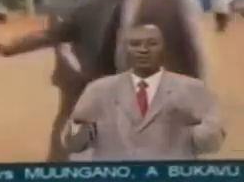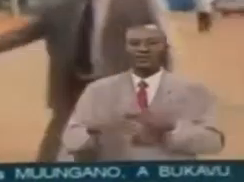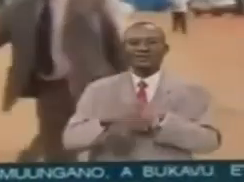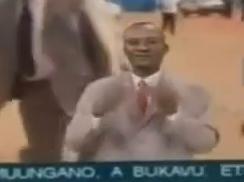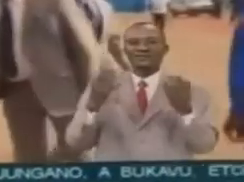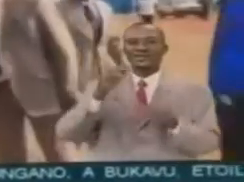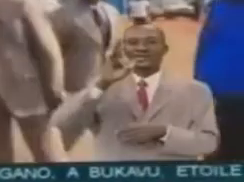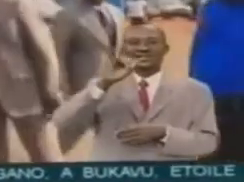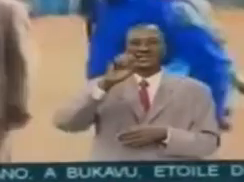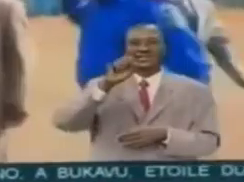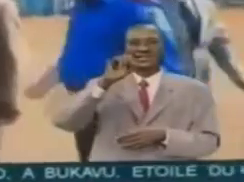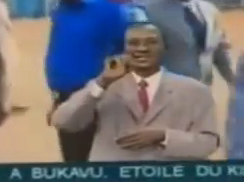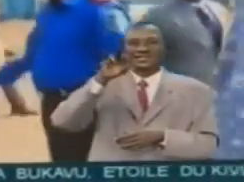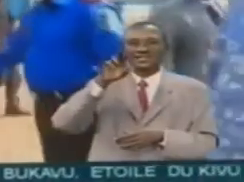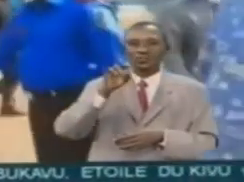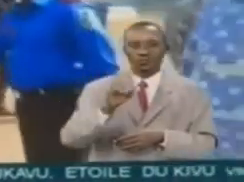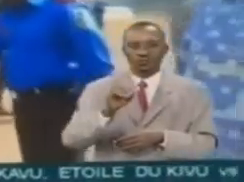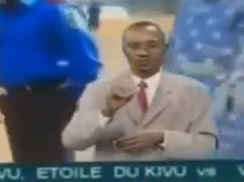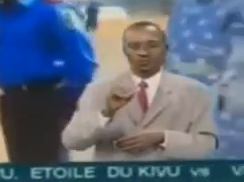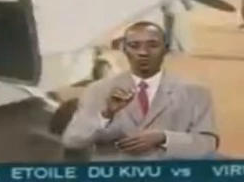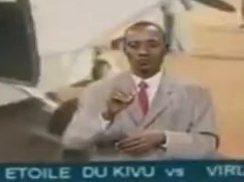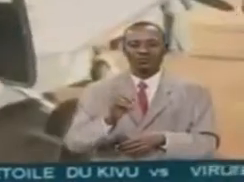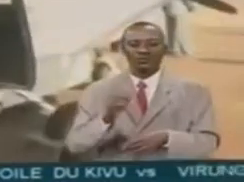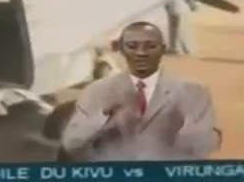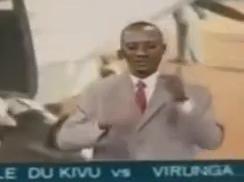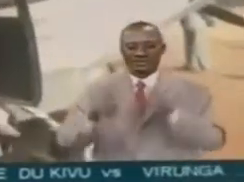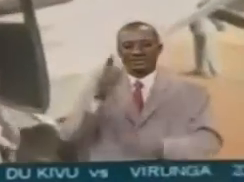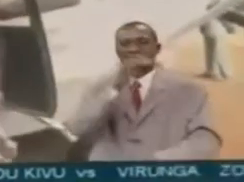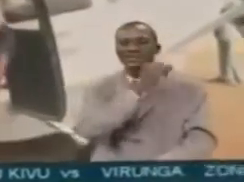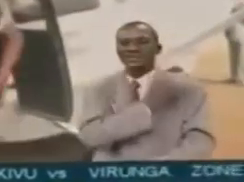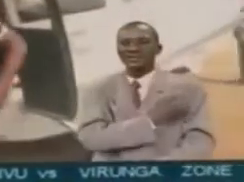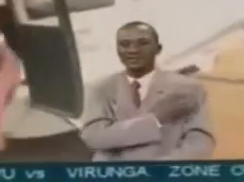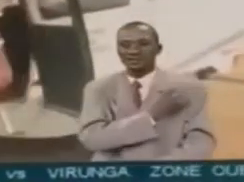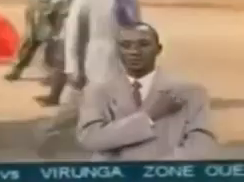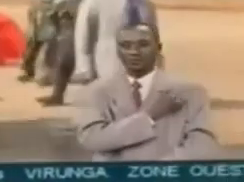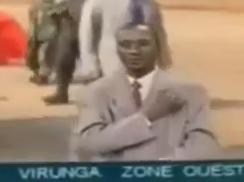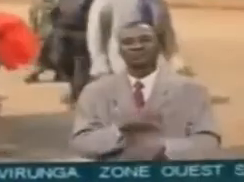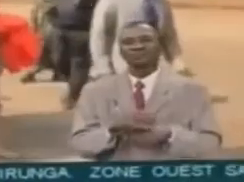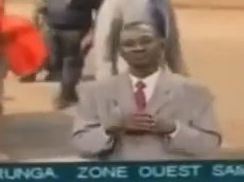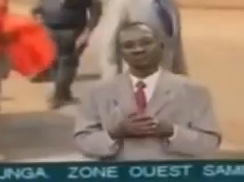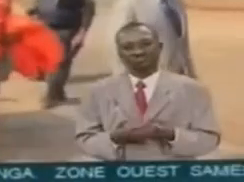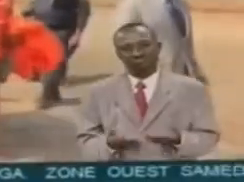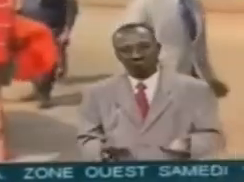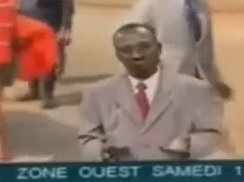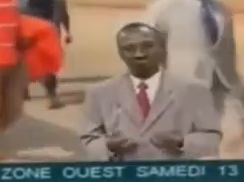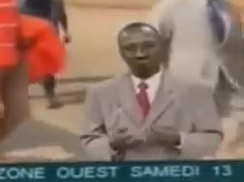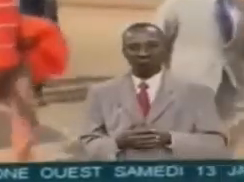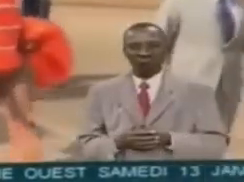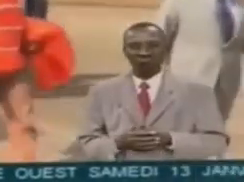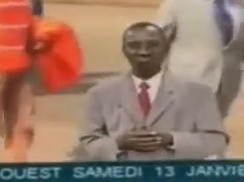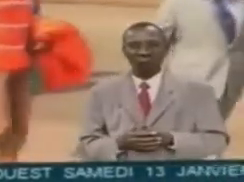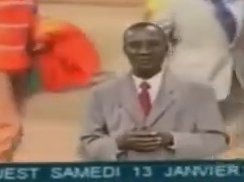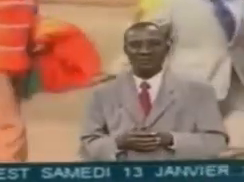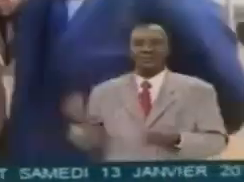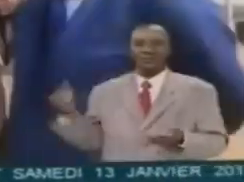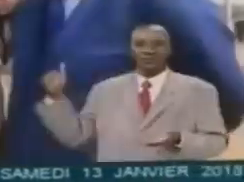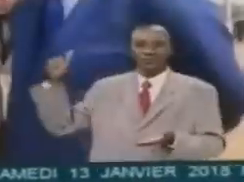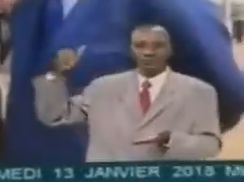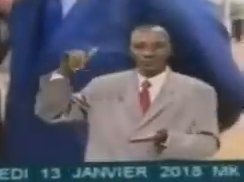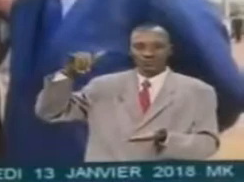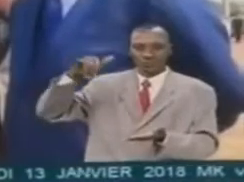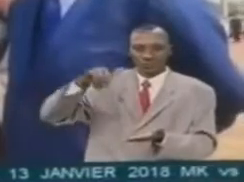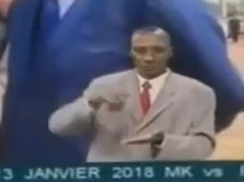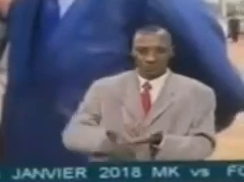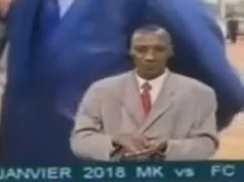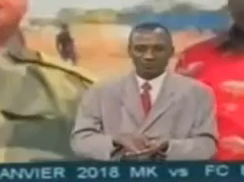province, entouré de membres du comité provincial de sécurité, se fait présenter. Trois militaires étrangers, escortés par un officier supérieur de